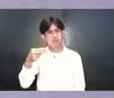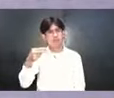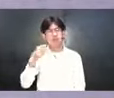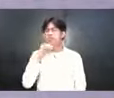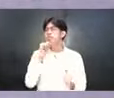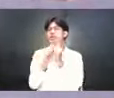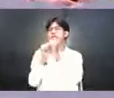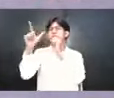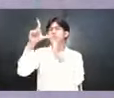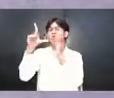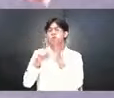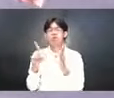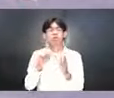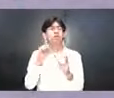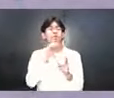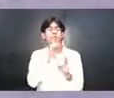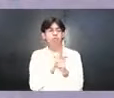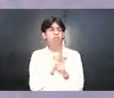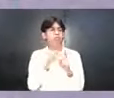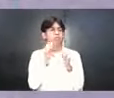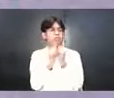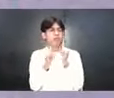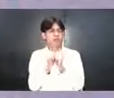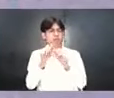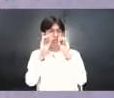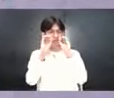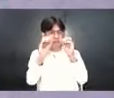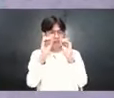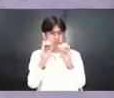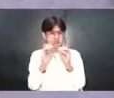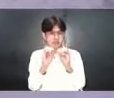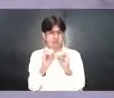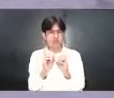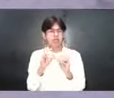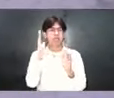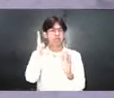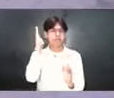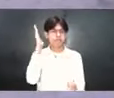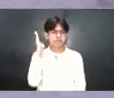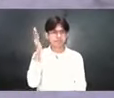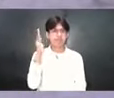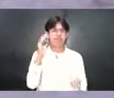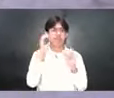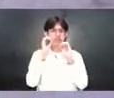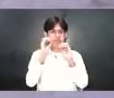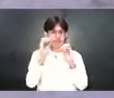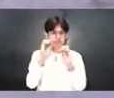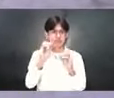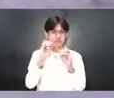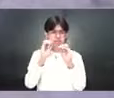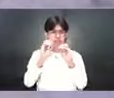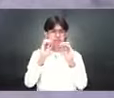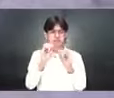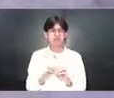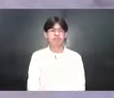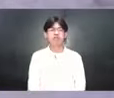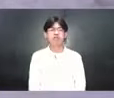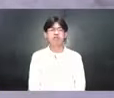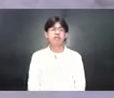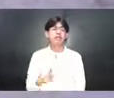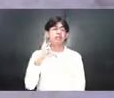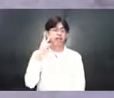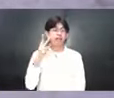is translated as teaching. Teaching. Kaya pag inaral na natin